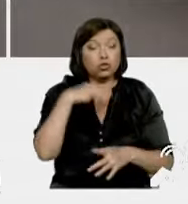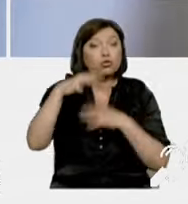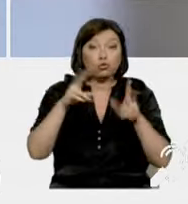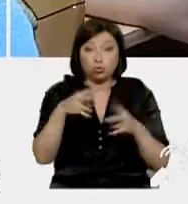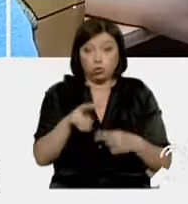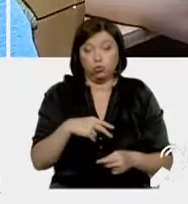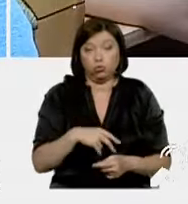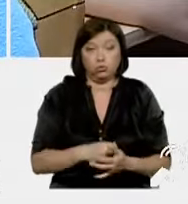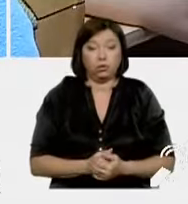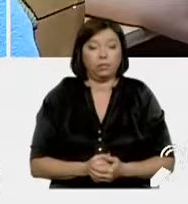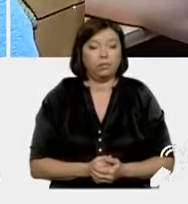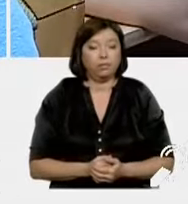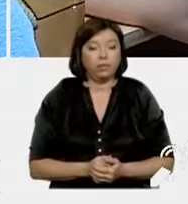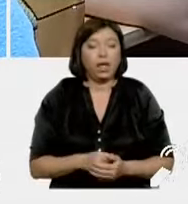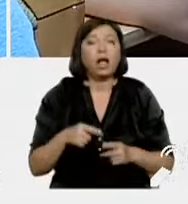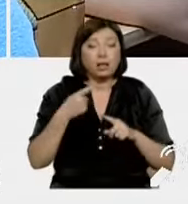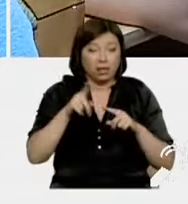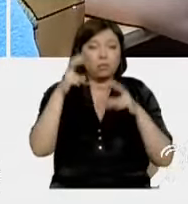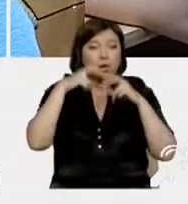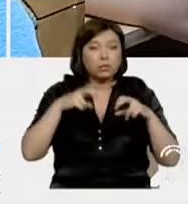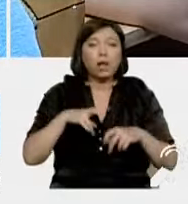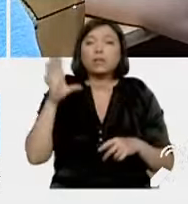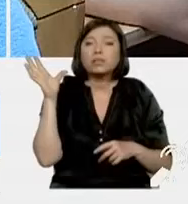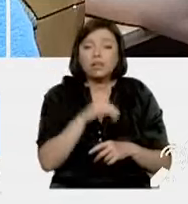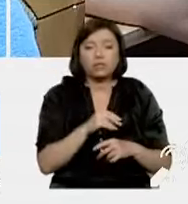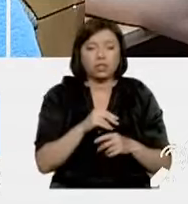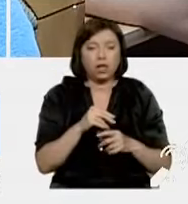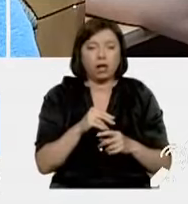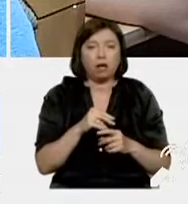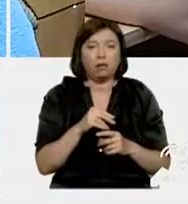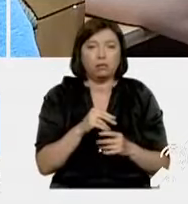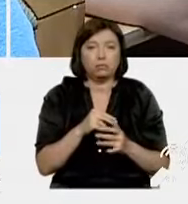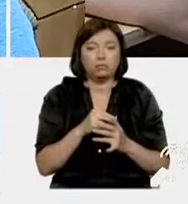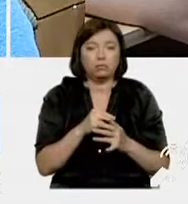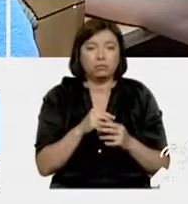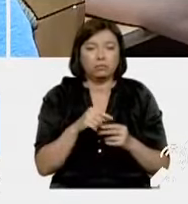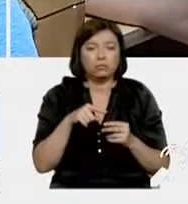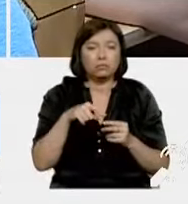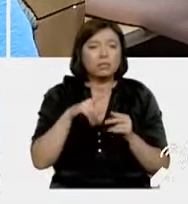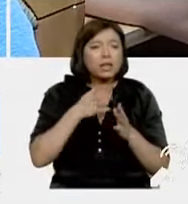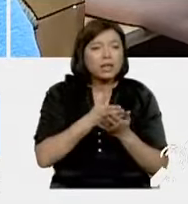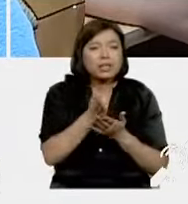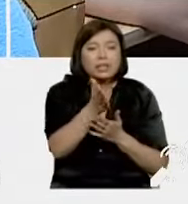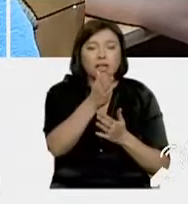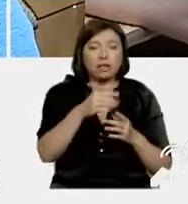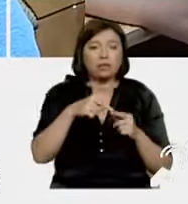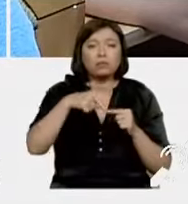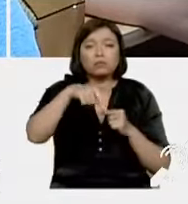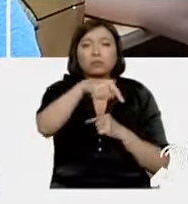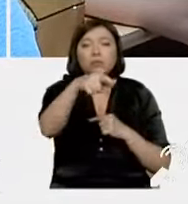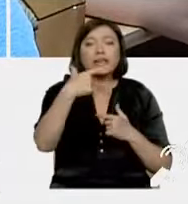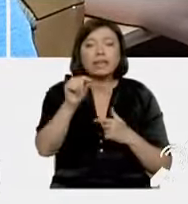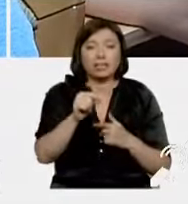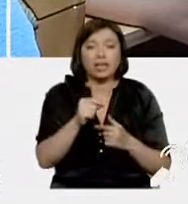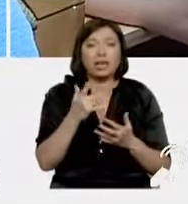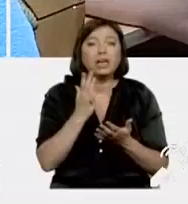alt bilet. În cadrul comisiei de anchetă se examinează toată rețeaua de curse care este, pe care